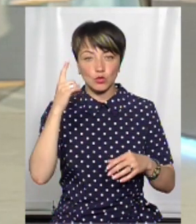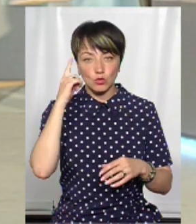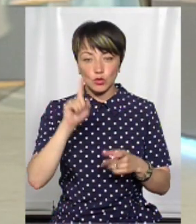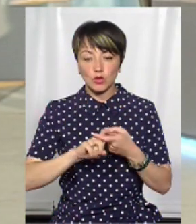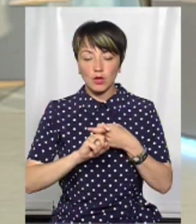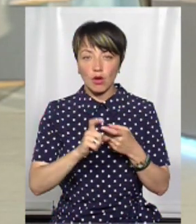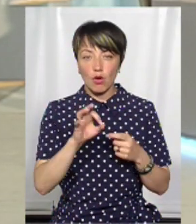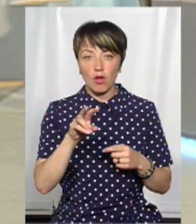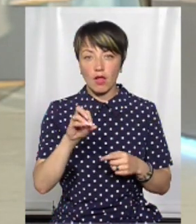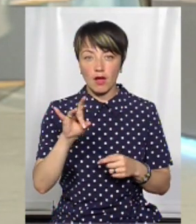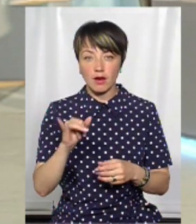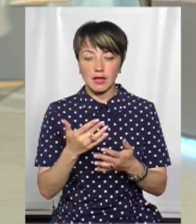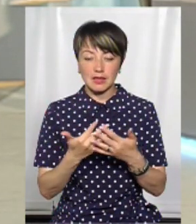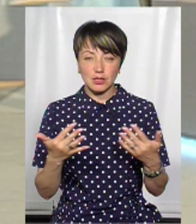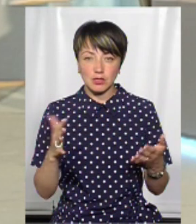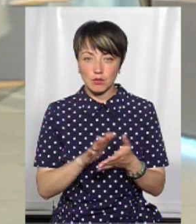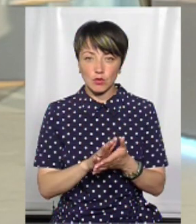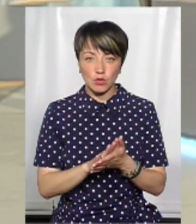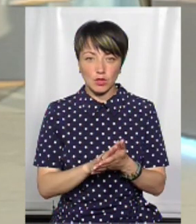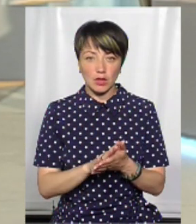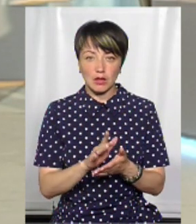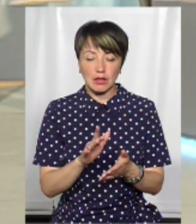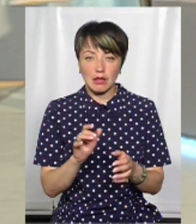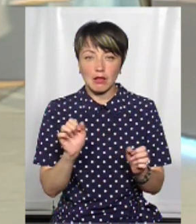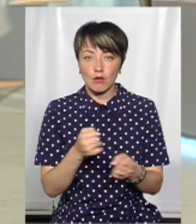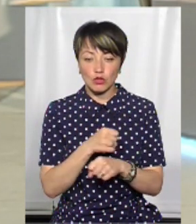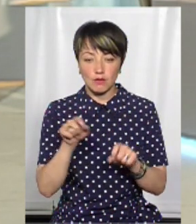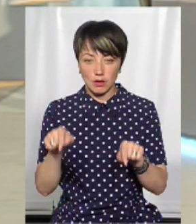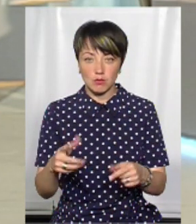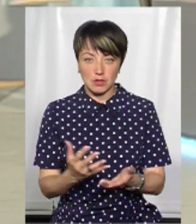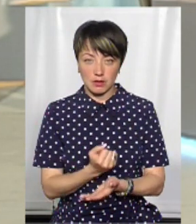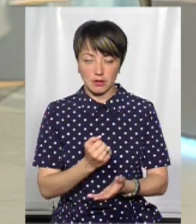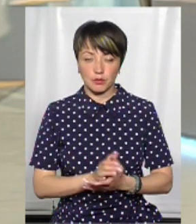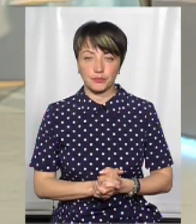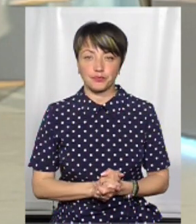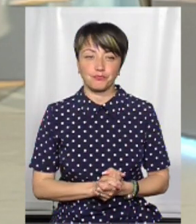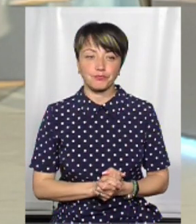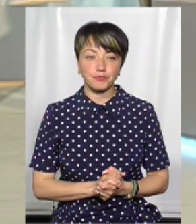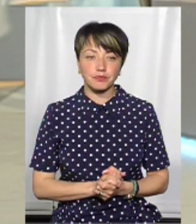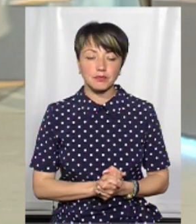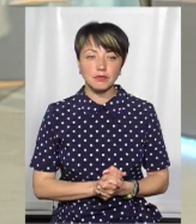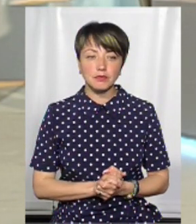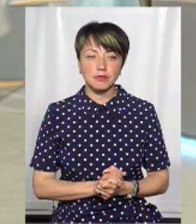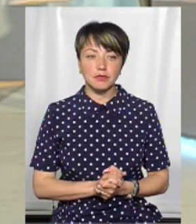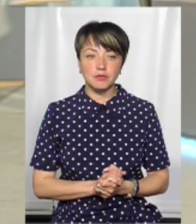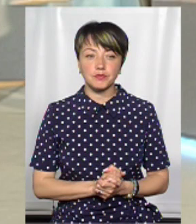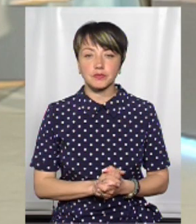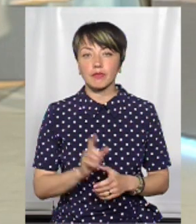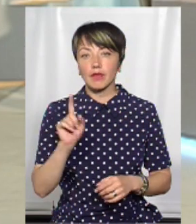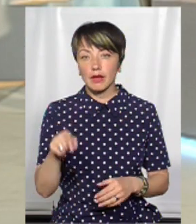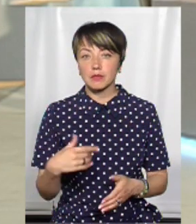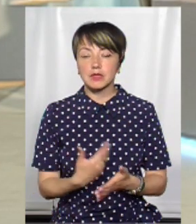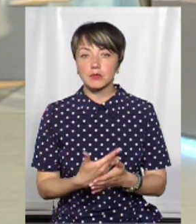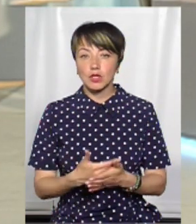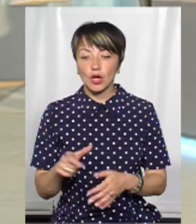що збудників холери і вірусологічне забруднення не є можливим знайти. А там, де,